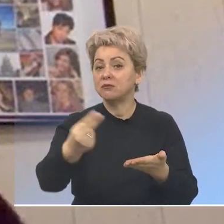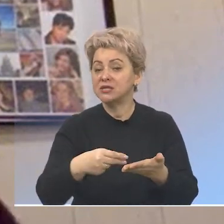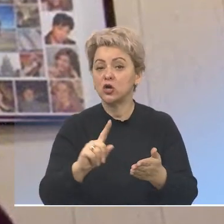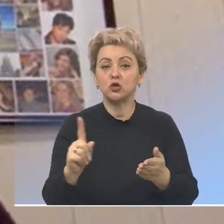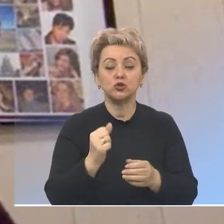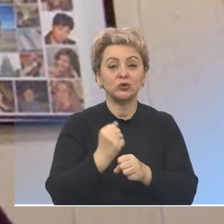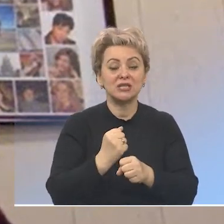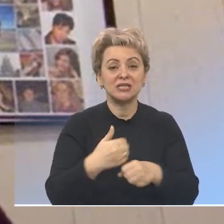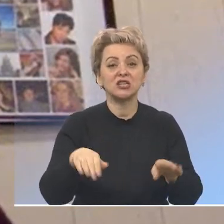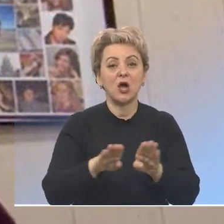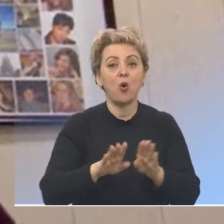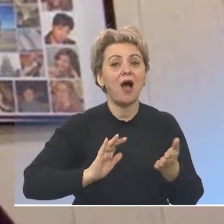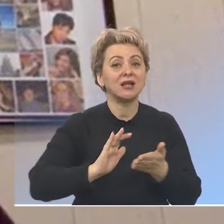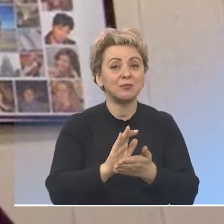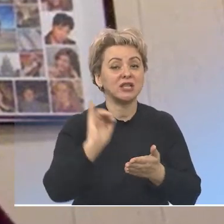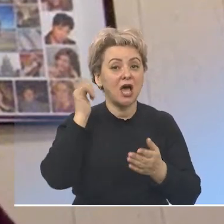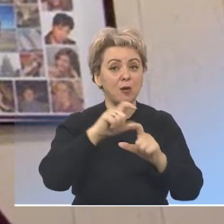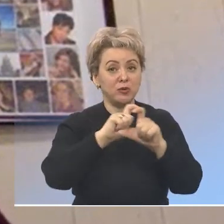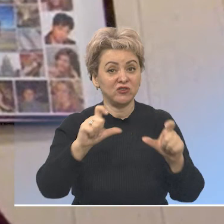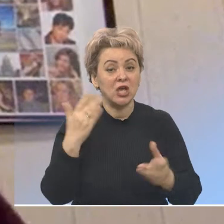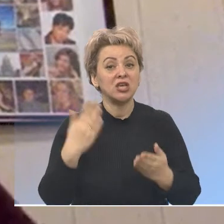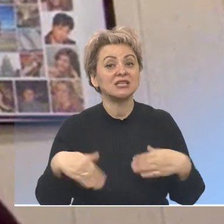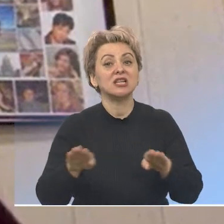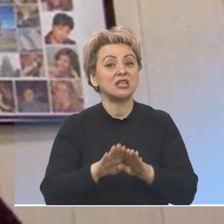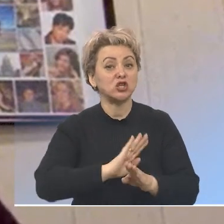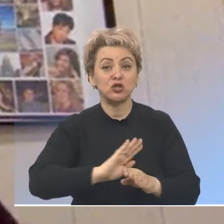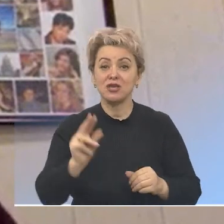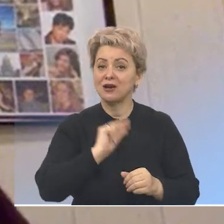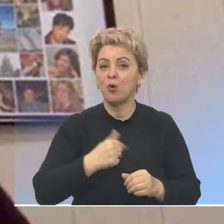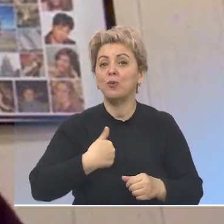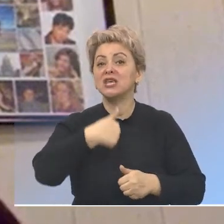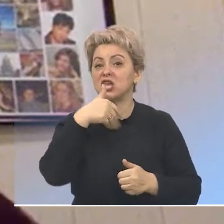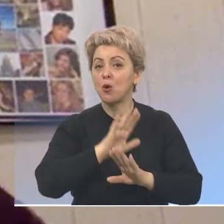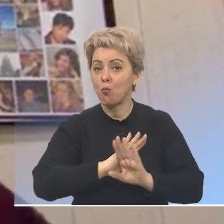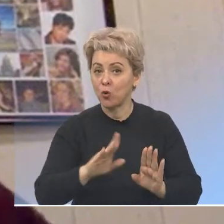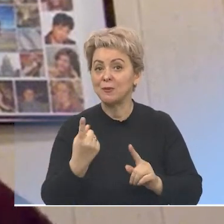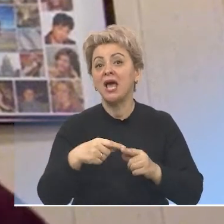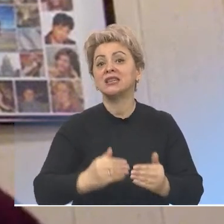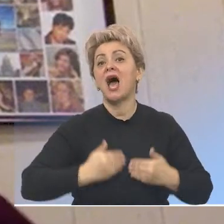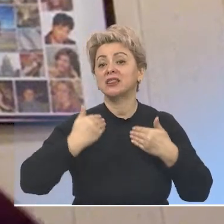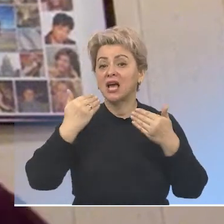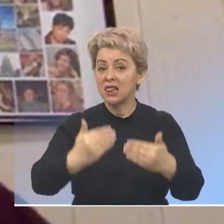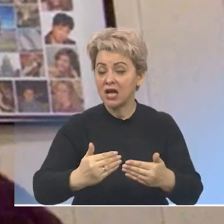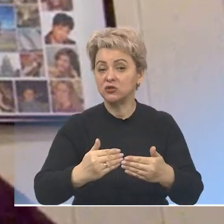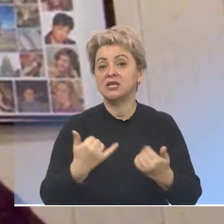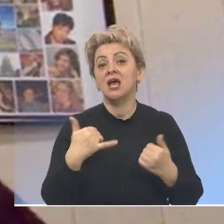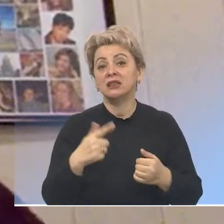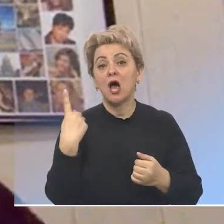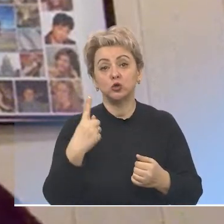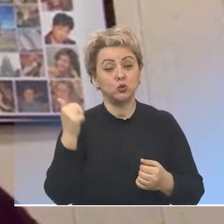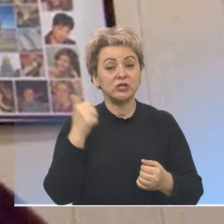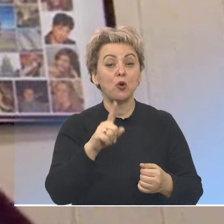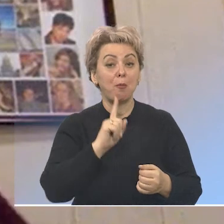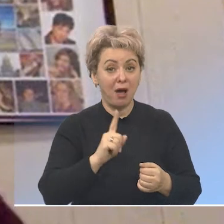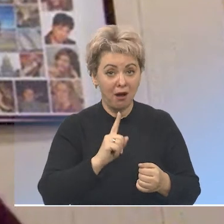поставить подпись и, соответственно, отправить в туроператорский офис, если он точно так же не будет работать, мы не можем. То есть это все откладывается, но сейчас как минимум